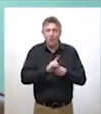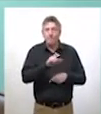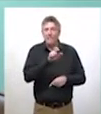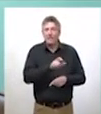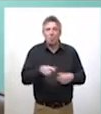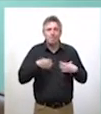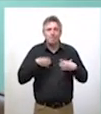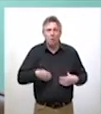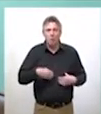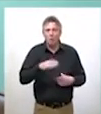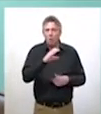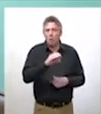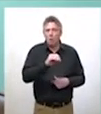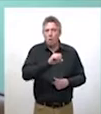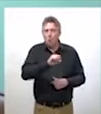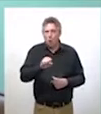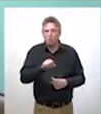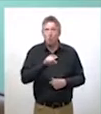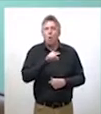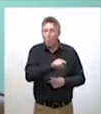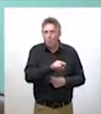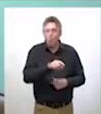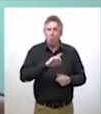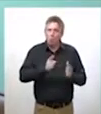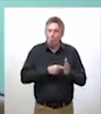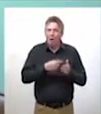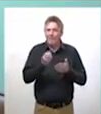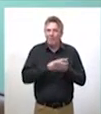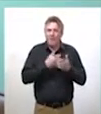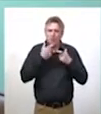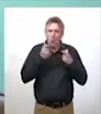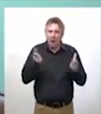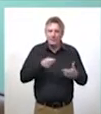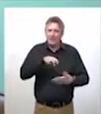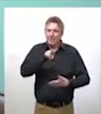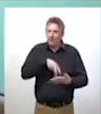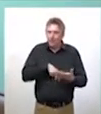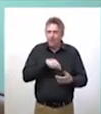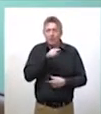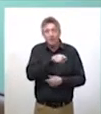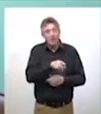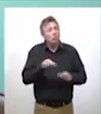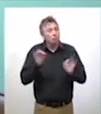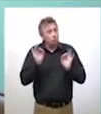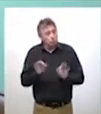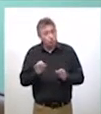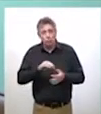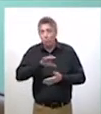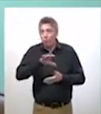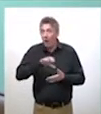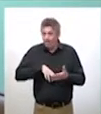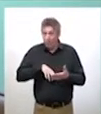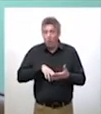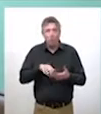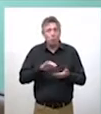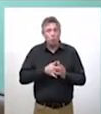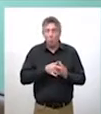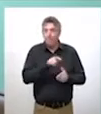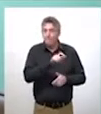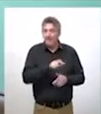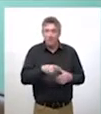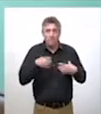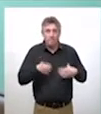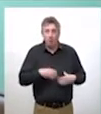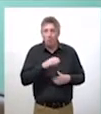fait avoir accès à ces informations. Et de ce point de vue, nous avons communiqué le rapport à l'ensemble des membres du COS,